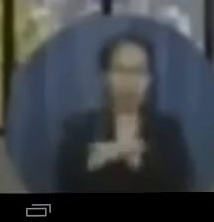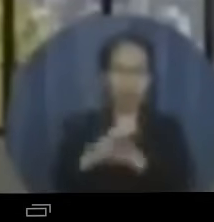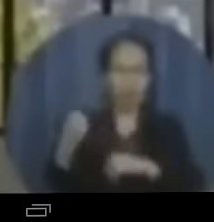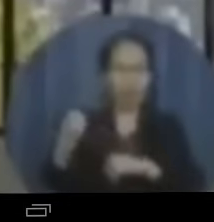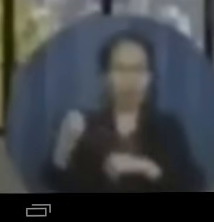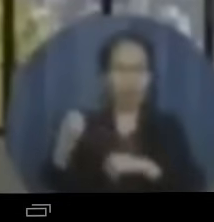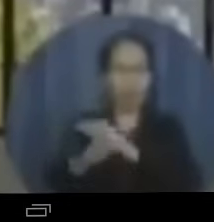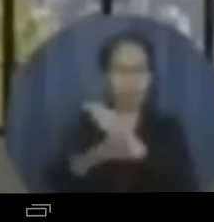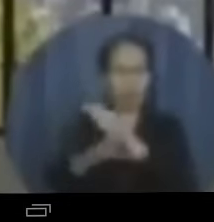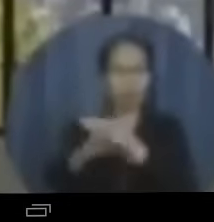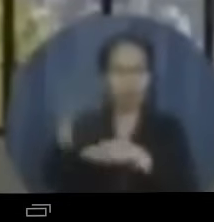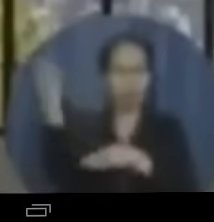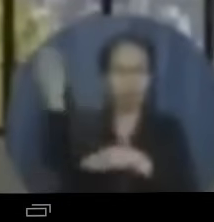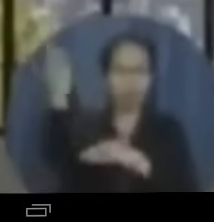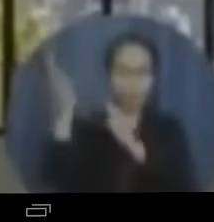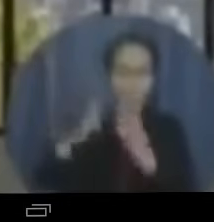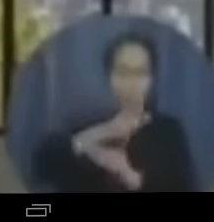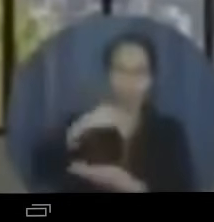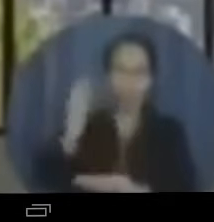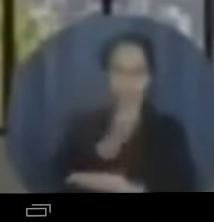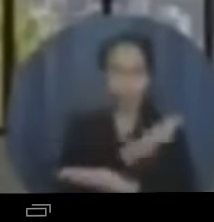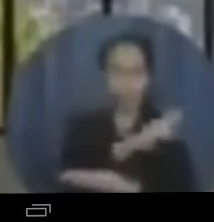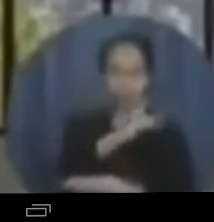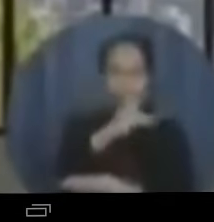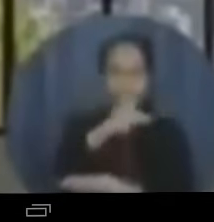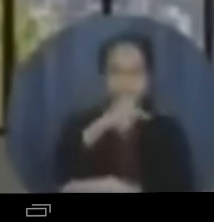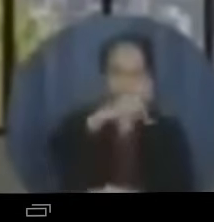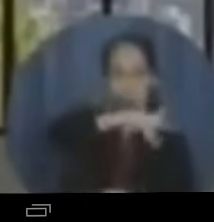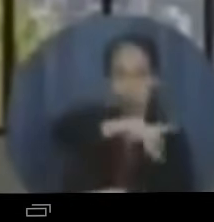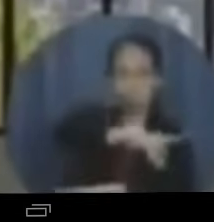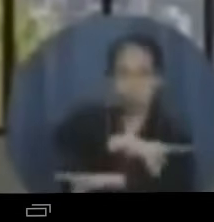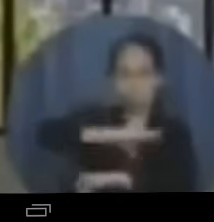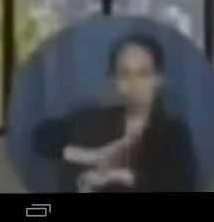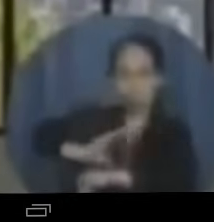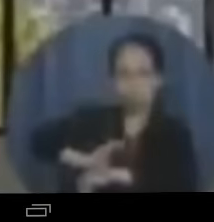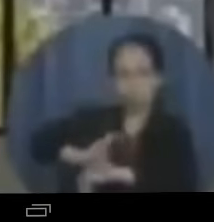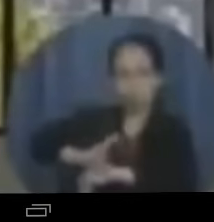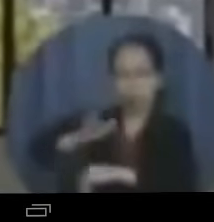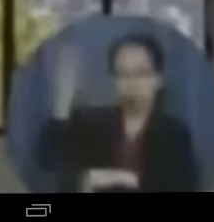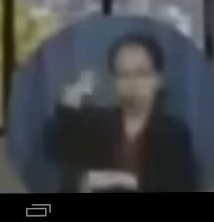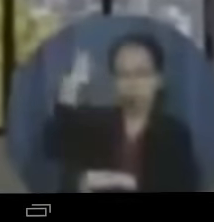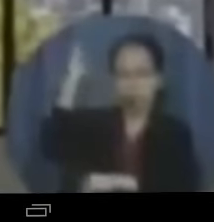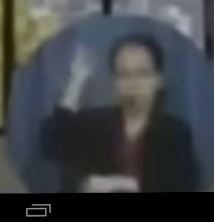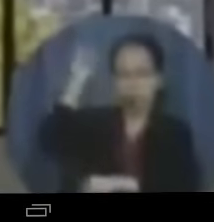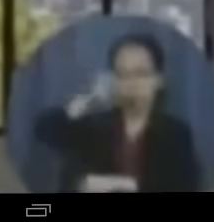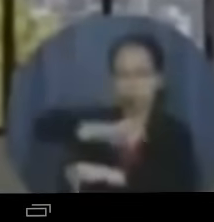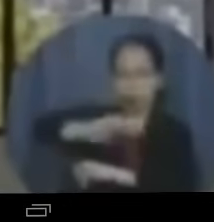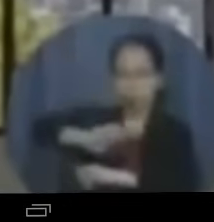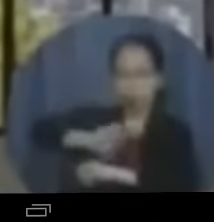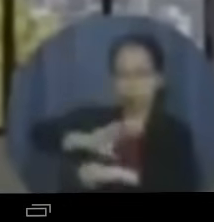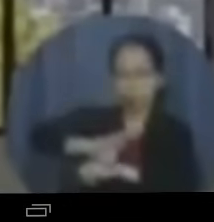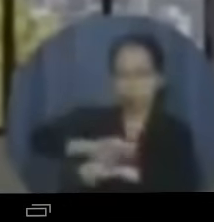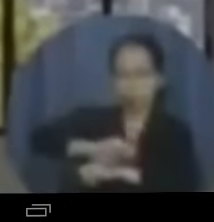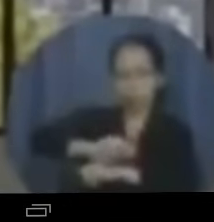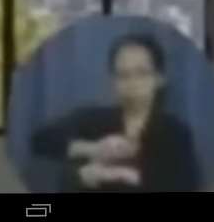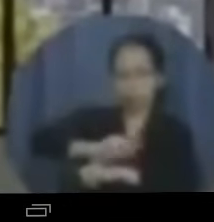ng Sabadista bago niya itinatag ang Iglesia ni Cristo ni Manalo. Eh, ang paliwanag ni Ellen G. White, yung